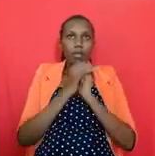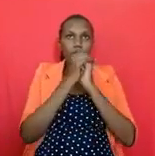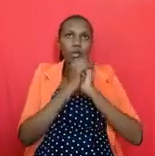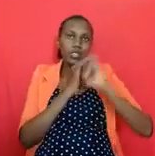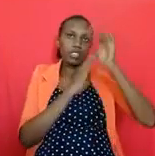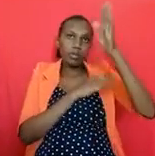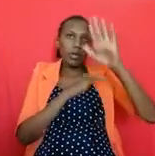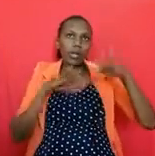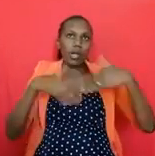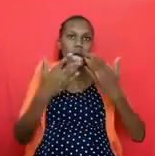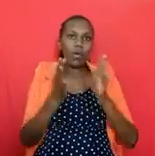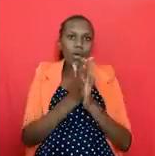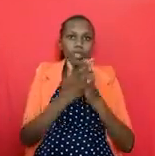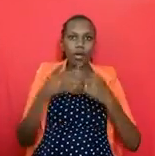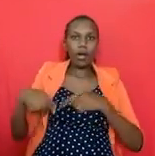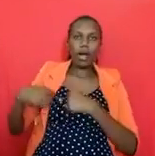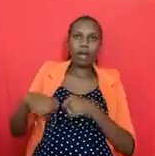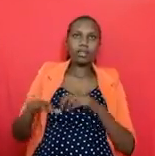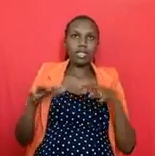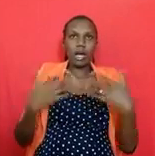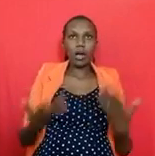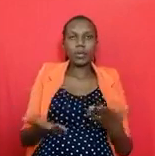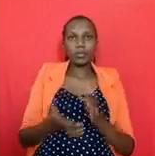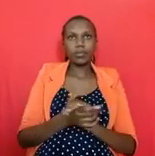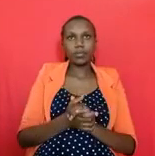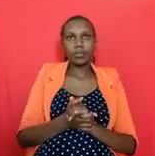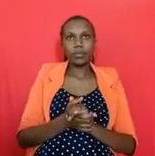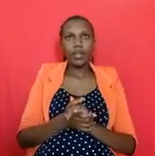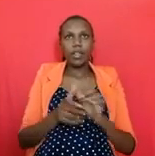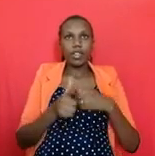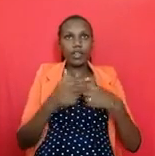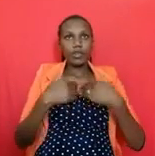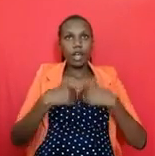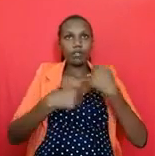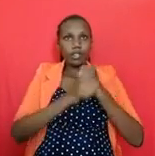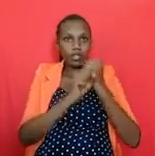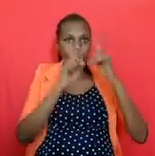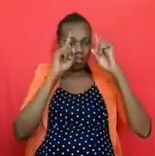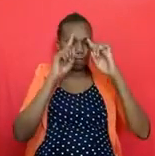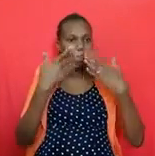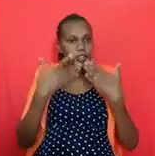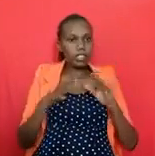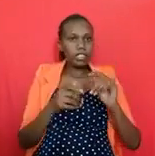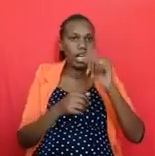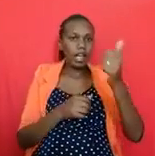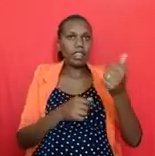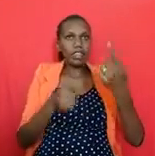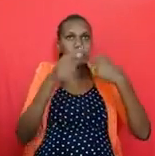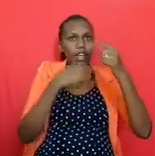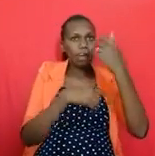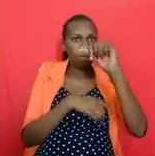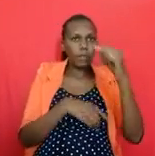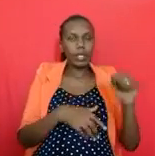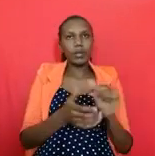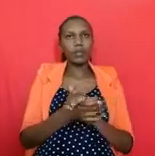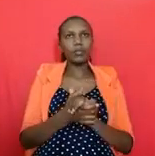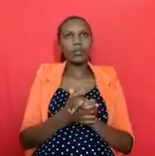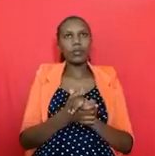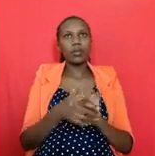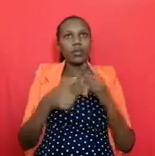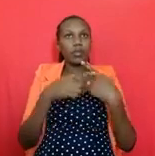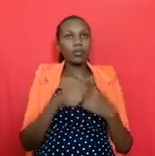tuguthathaiya ngai atia na mioyo itu na ni kuri matua tutuite mamwe tutarahota gukinyanira